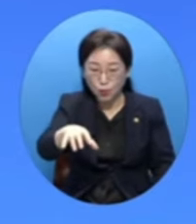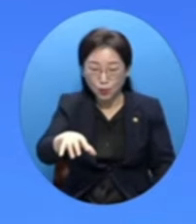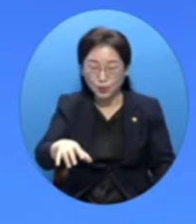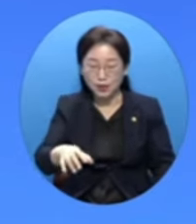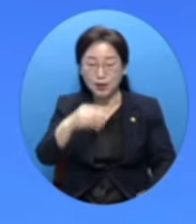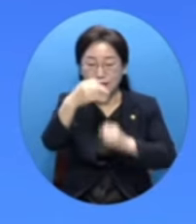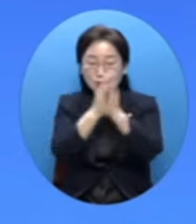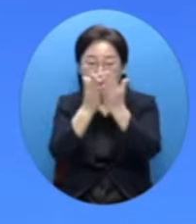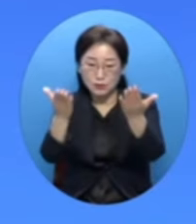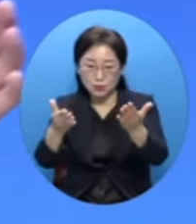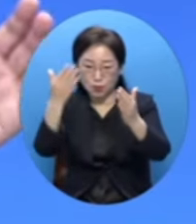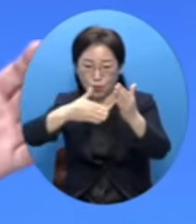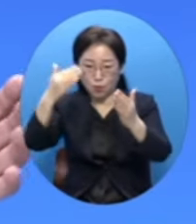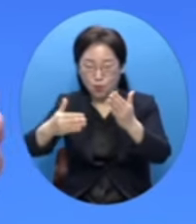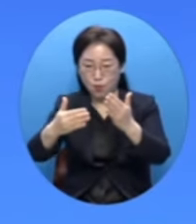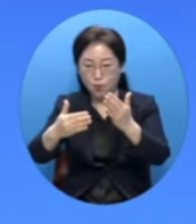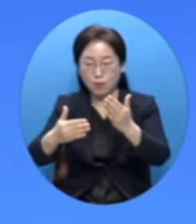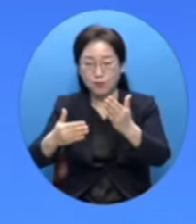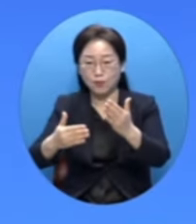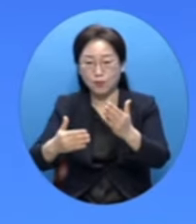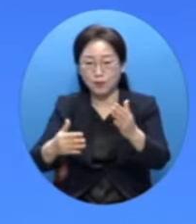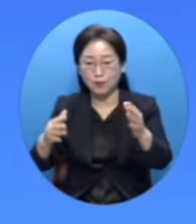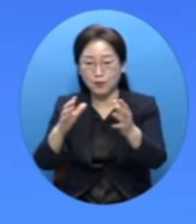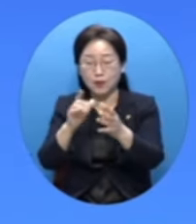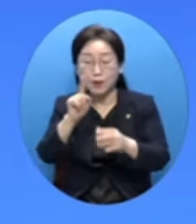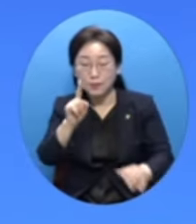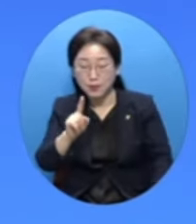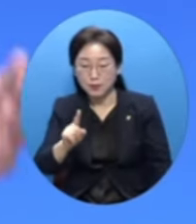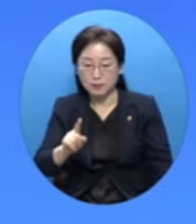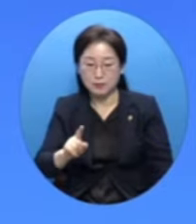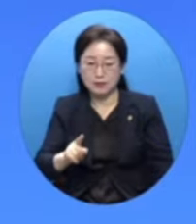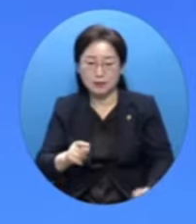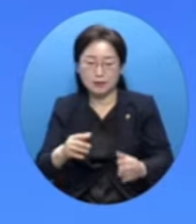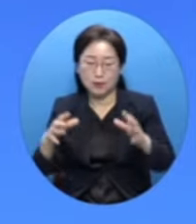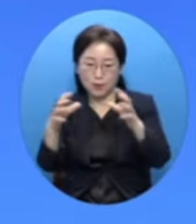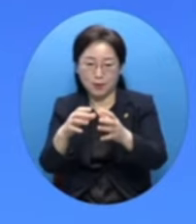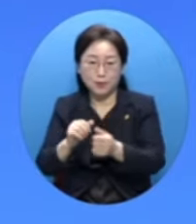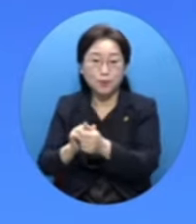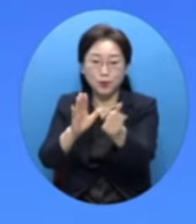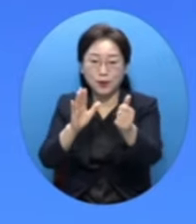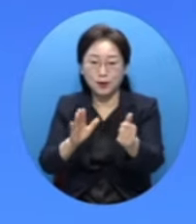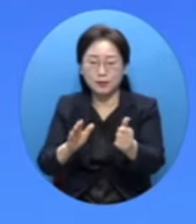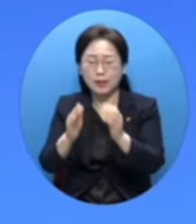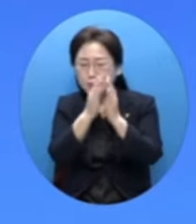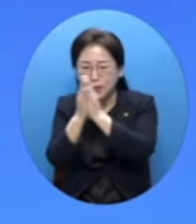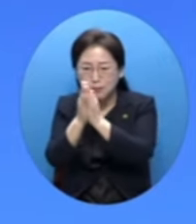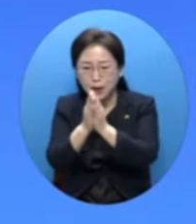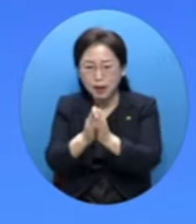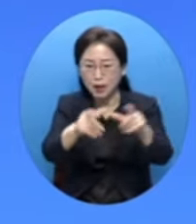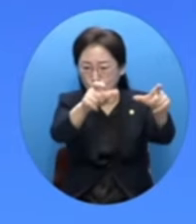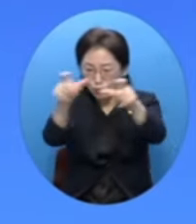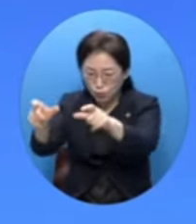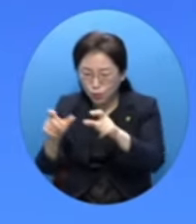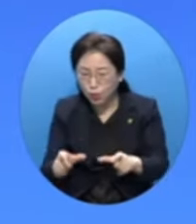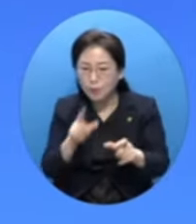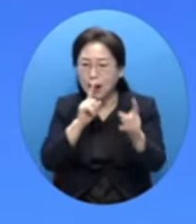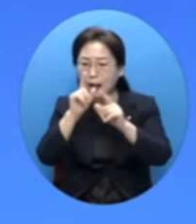부족이 있는데 성경이 없답니다. 각 부족마다 언어가 다 달라요. 그래서 한 언어를